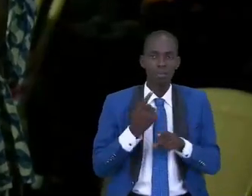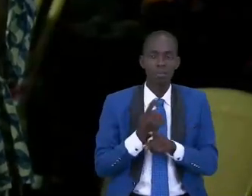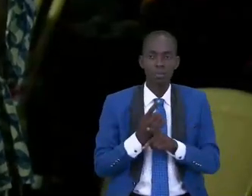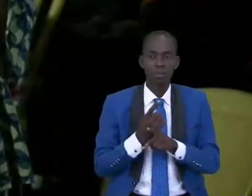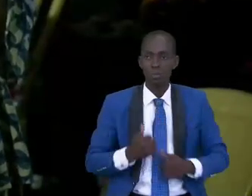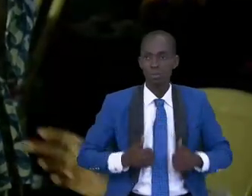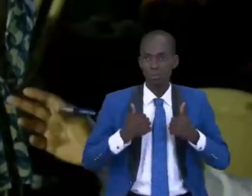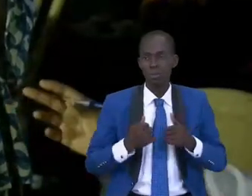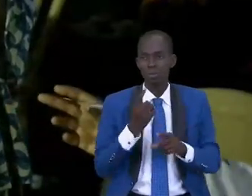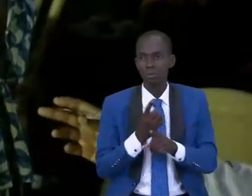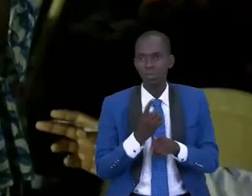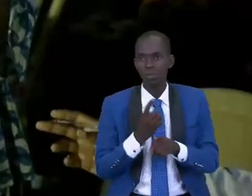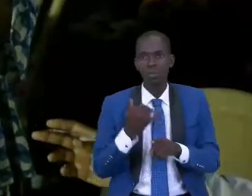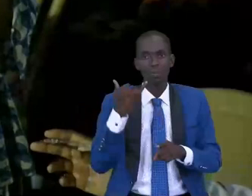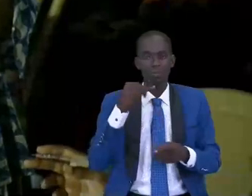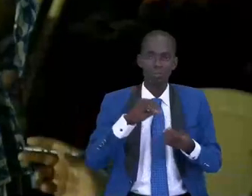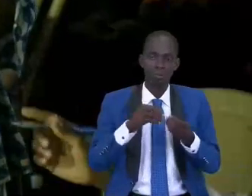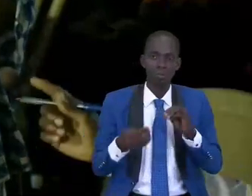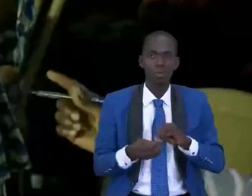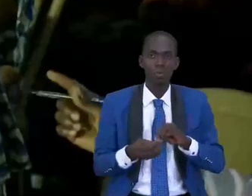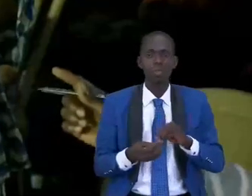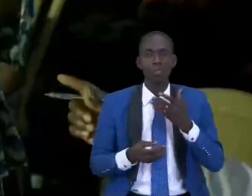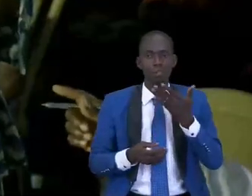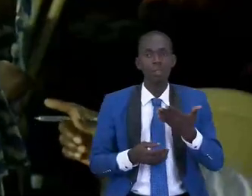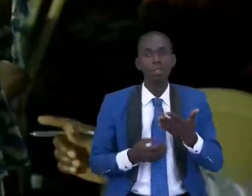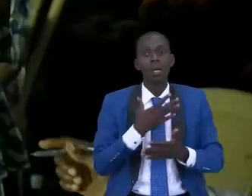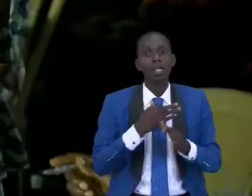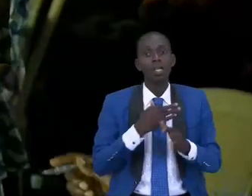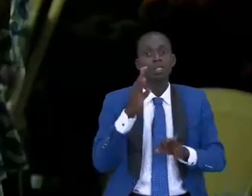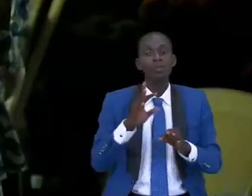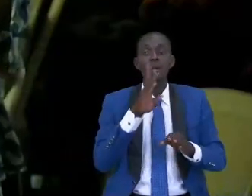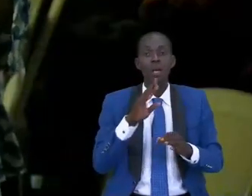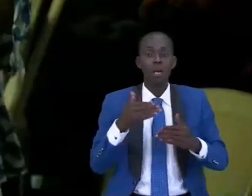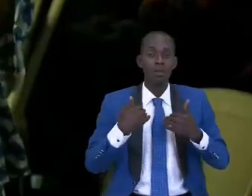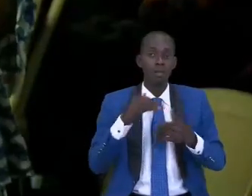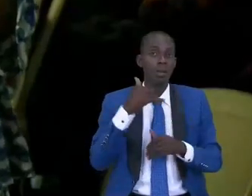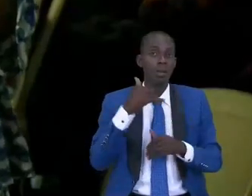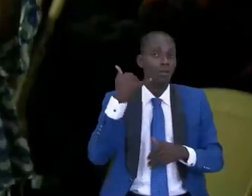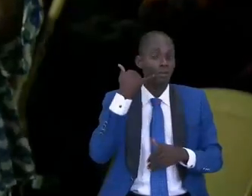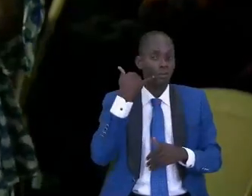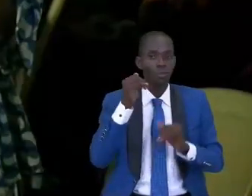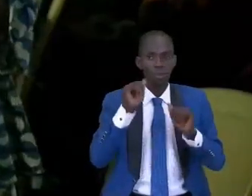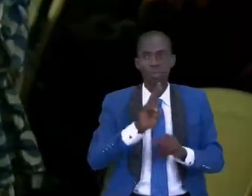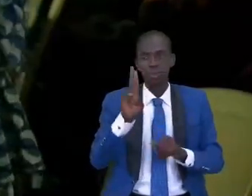Priez tout faire que toutes les informations que vous donnez